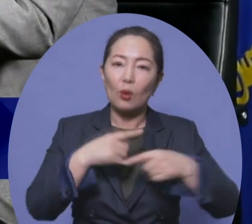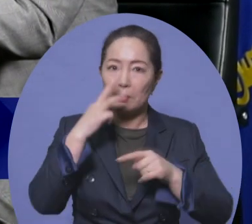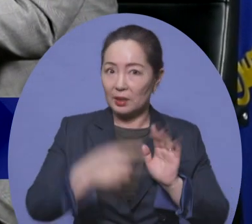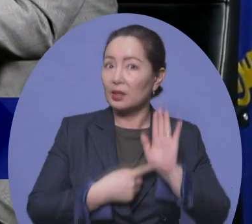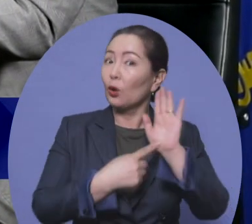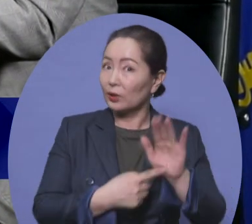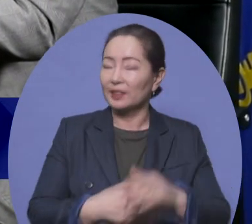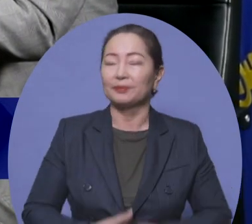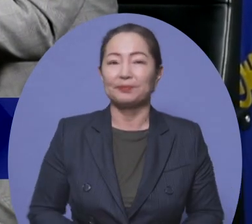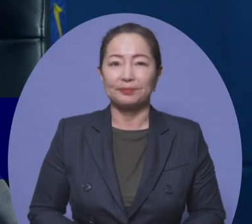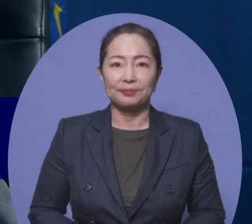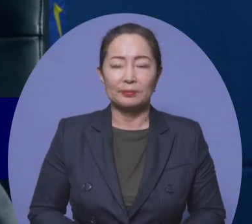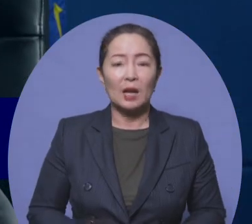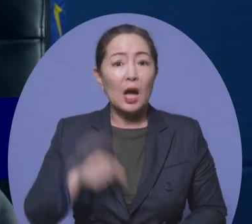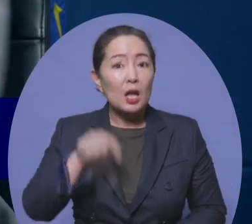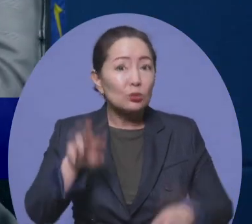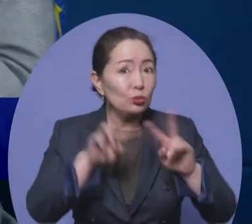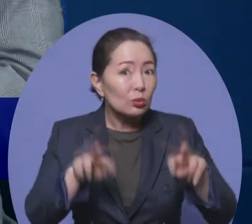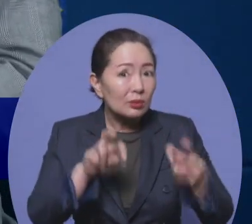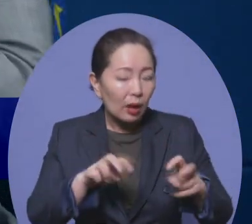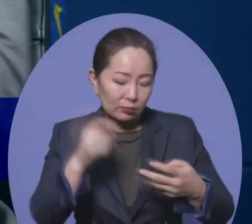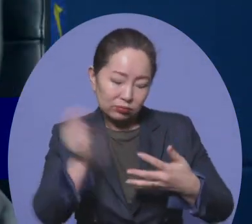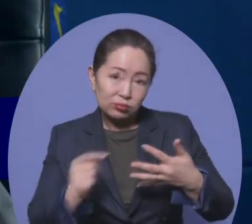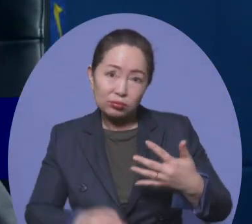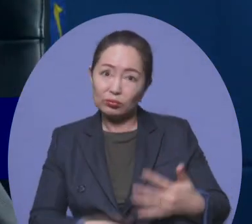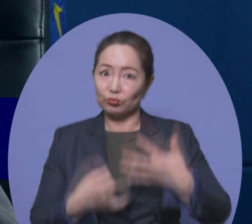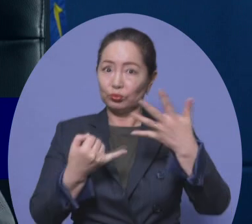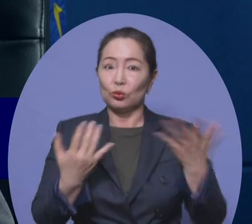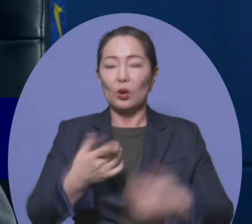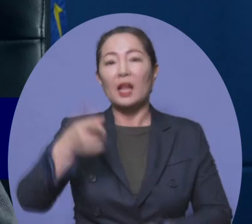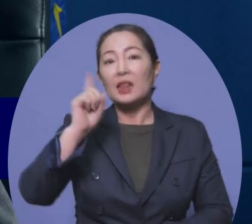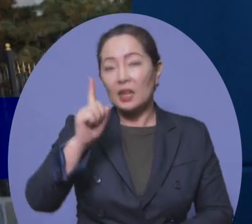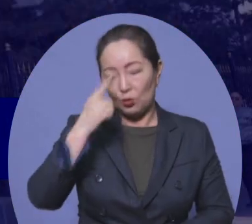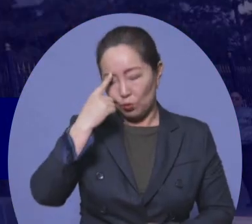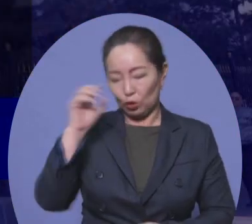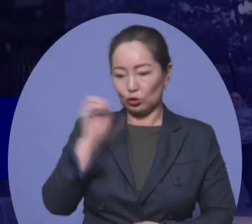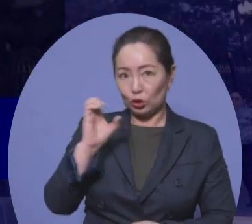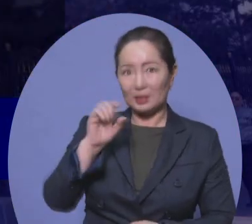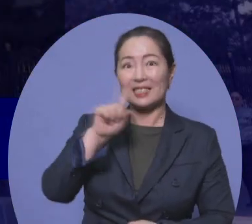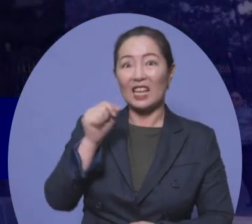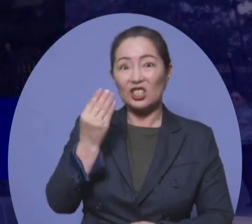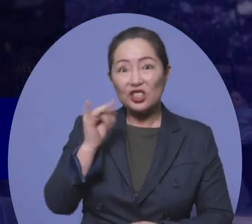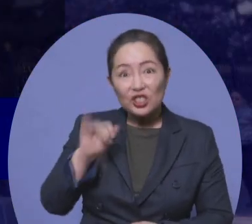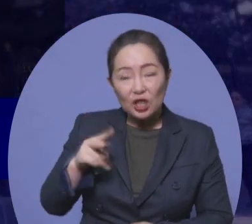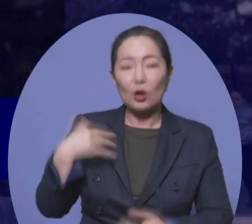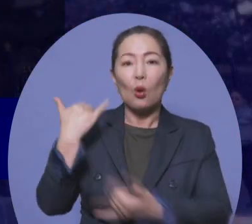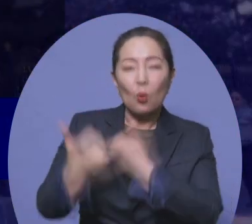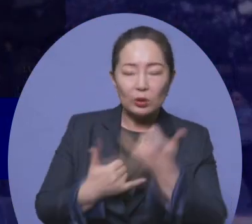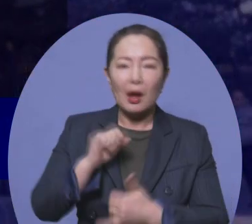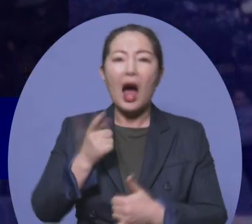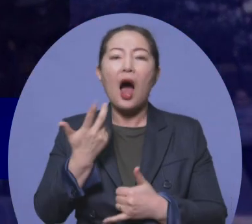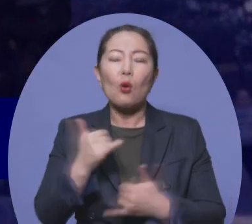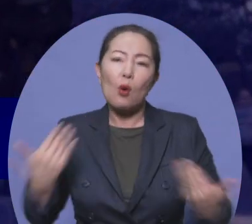хүндээ мэдээлэл бол өргөх болно. За тухайн судалгаануудыг бас дурдвал тэгэхээр 1-р Монгол Улс заншил уламжлал ахуй